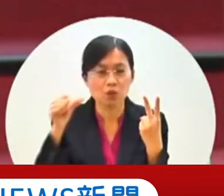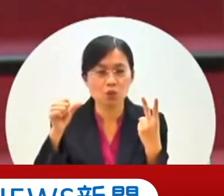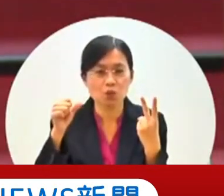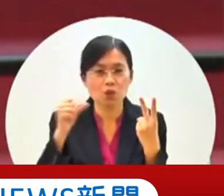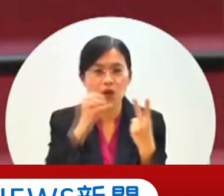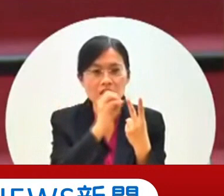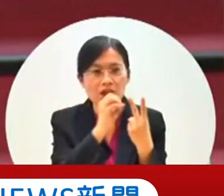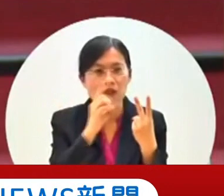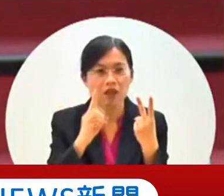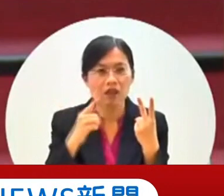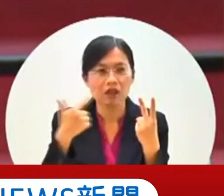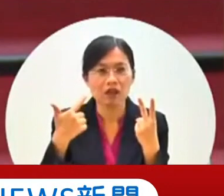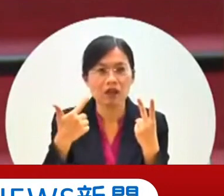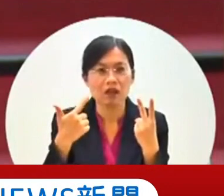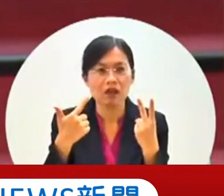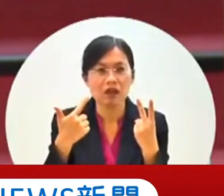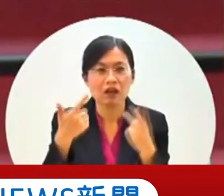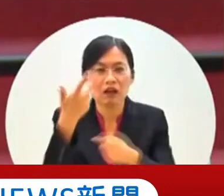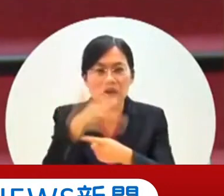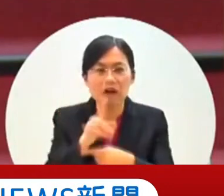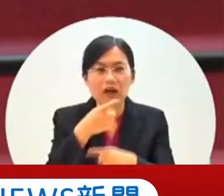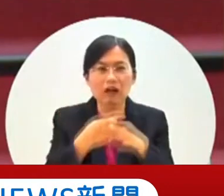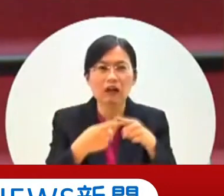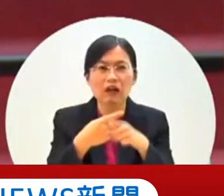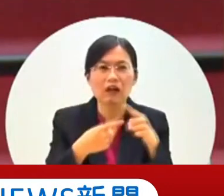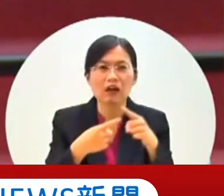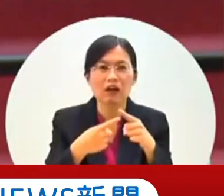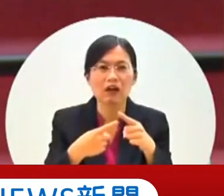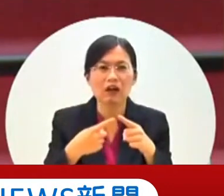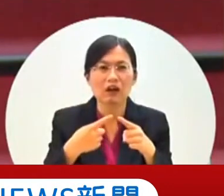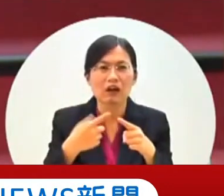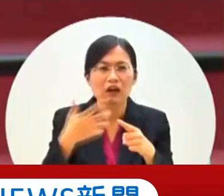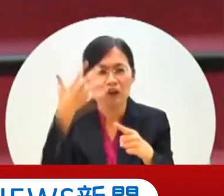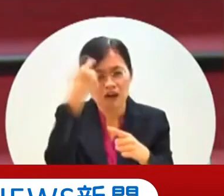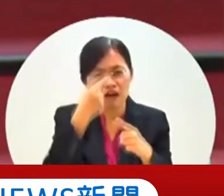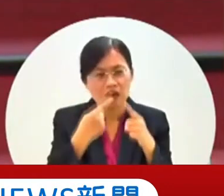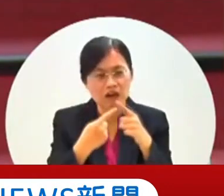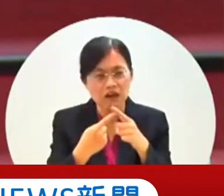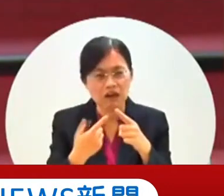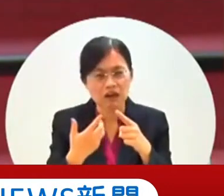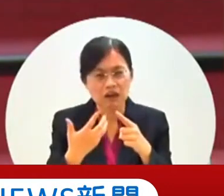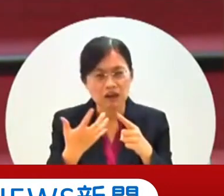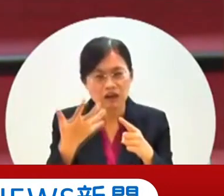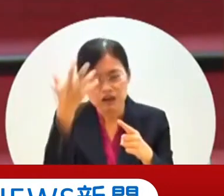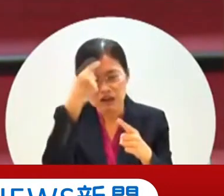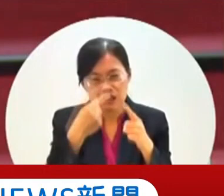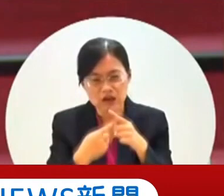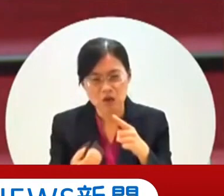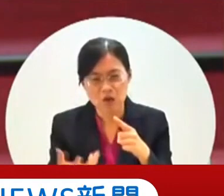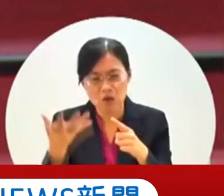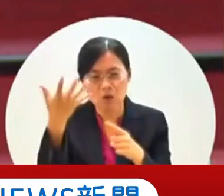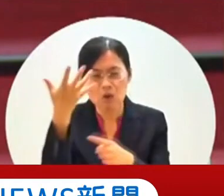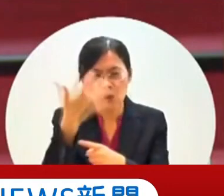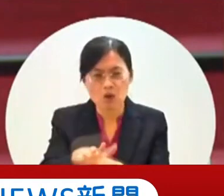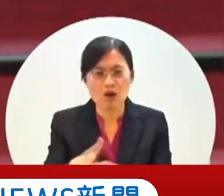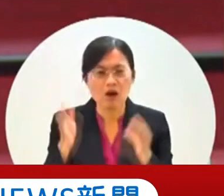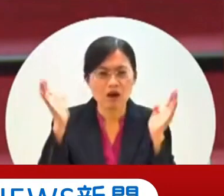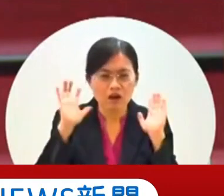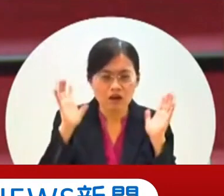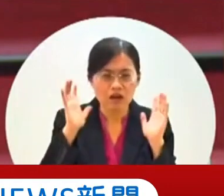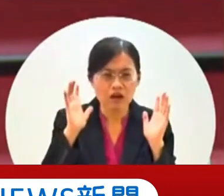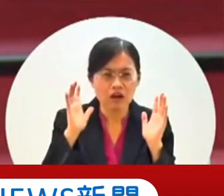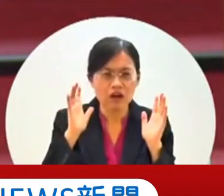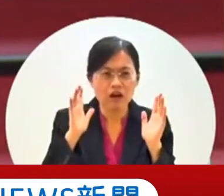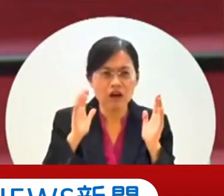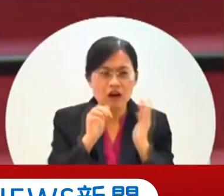亡交叉，老年人口一直偏高幼年人口一直下降那个差距已经到在